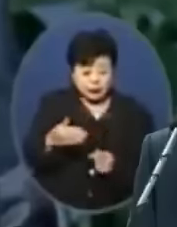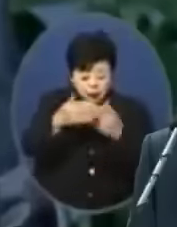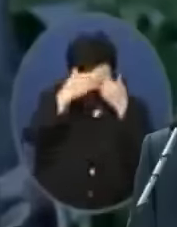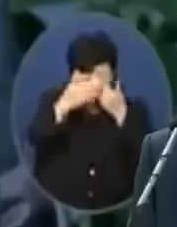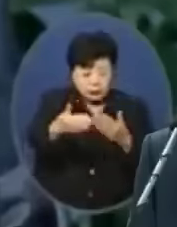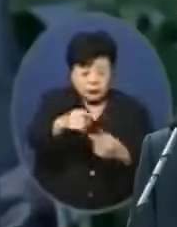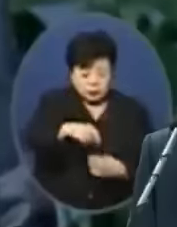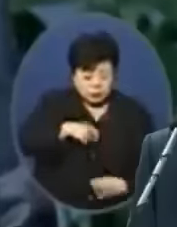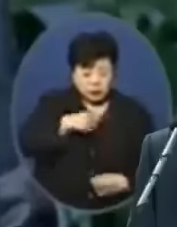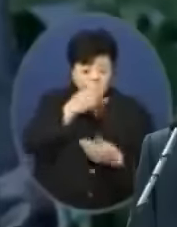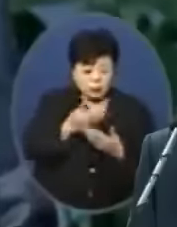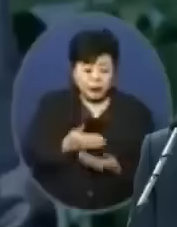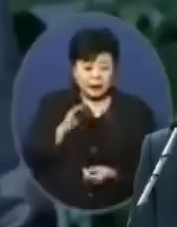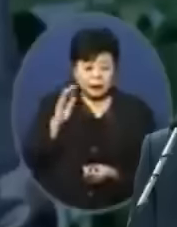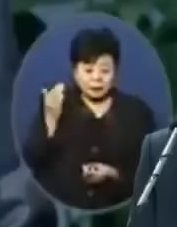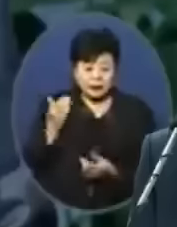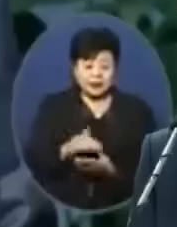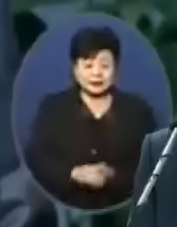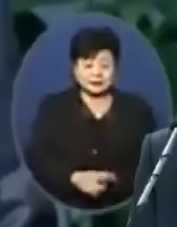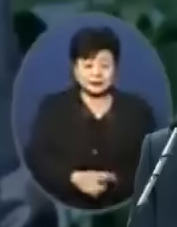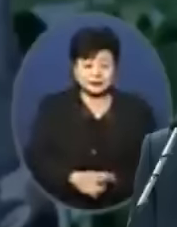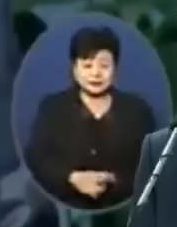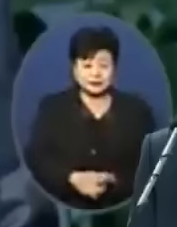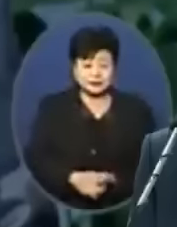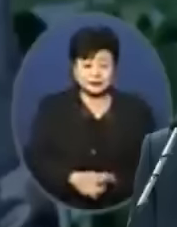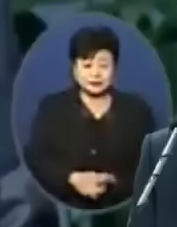값없이 의롭다함을 얻게 되는 것입니다.